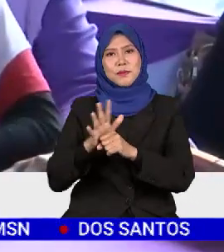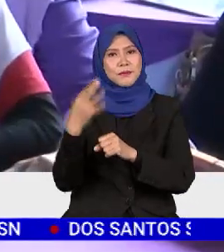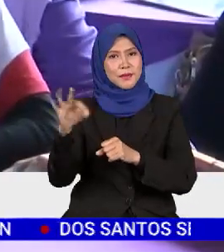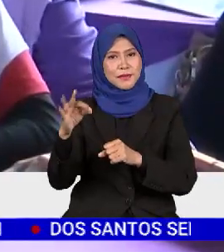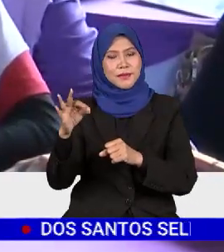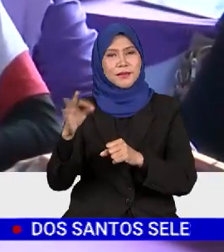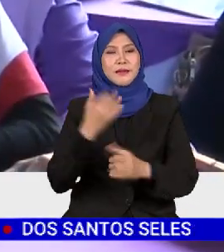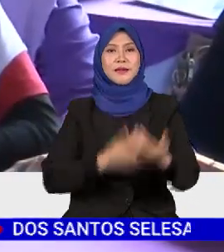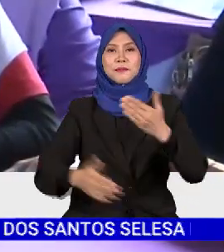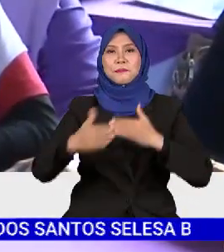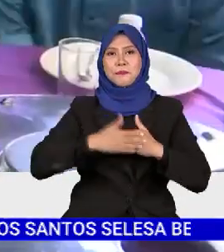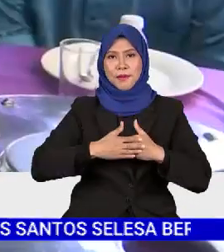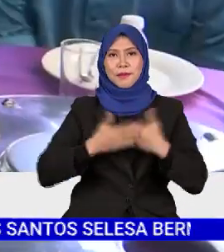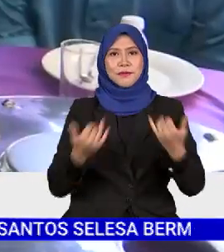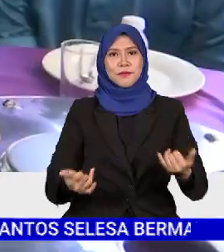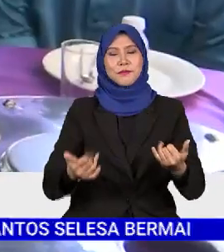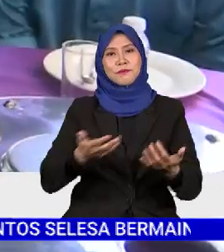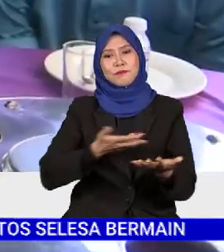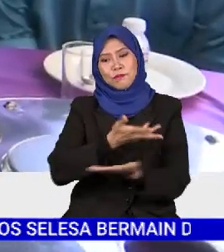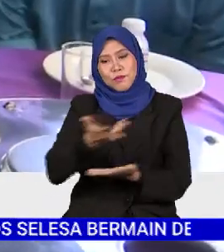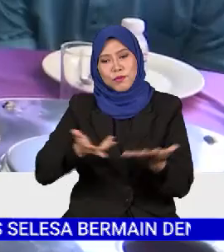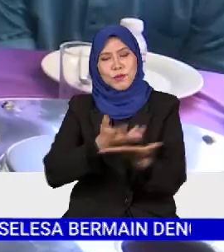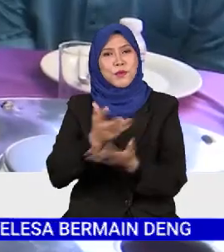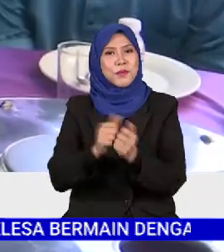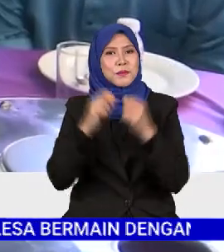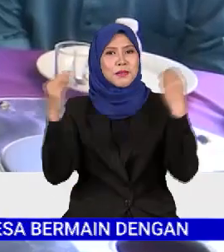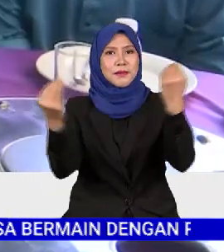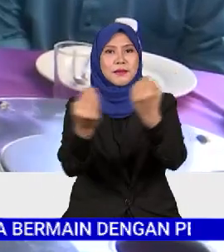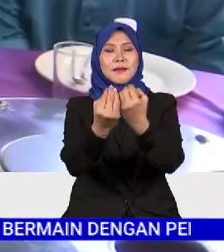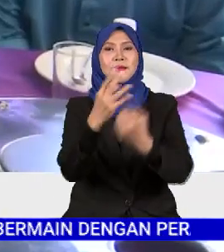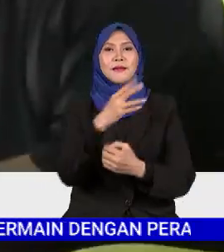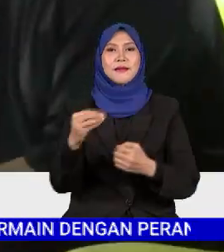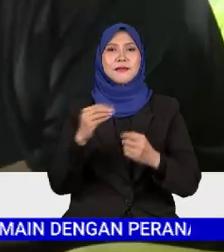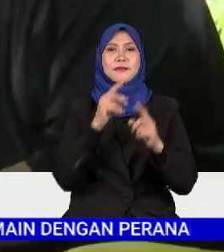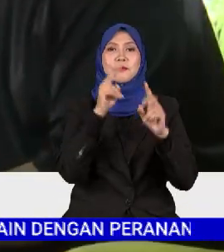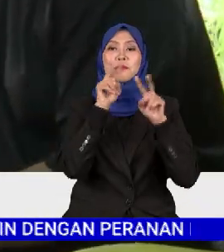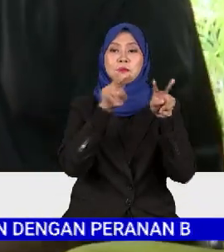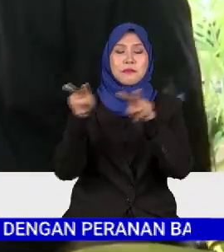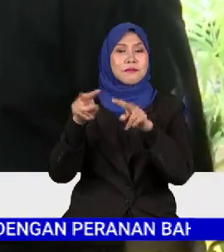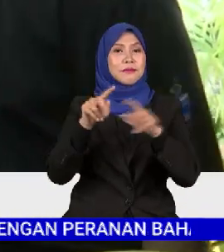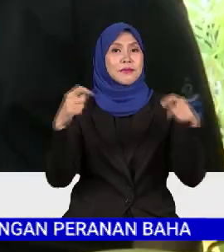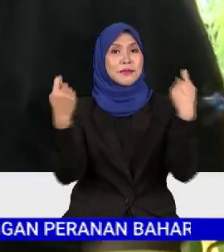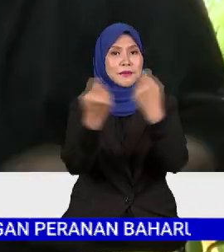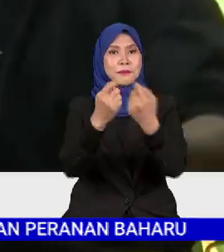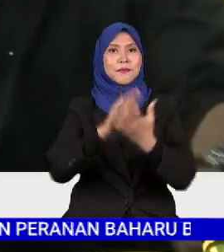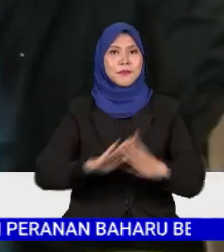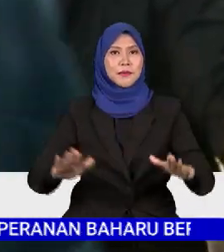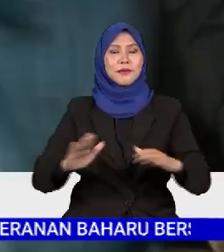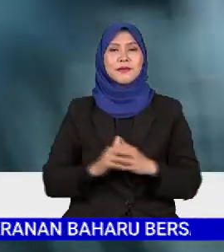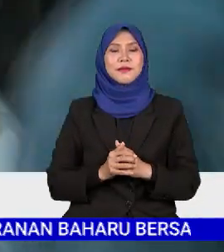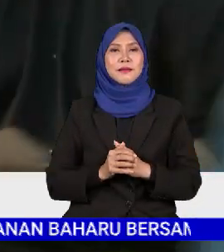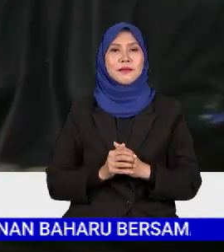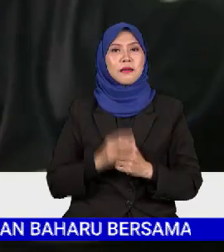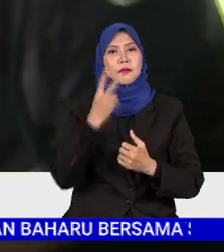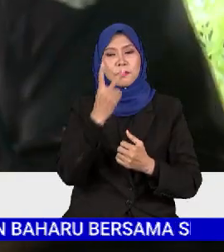COVID-19 kembali semula khusus menyantuni masyarakat selain meninjau pasukan keselamatan di negeri ini. Jelas Tuanku,